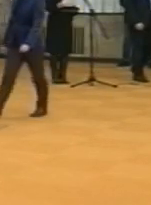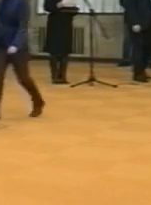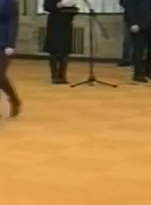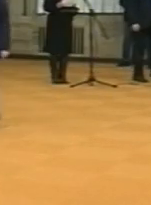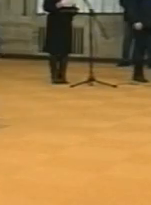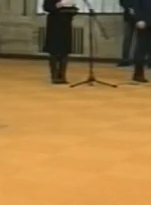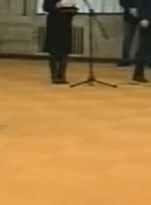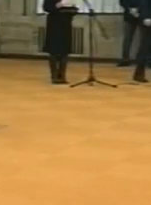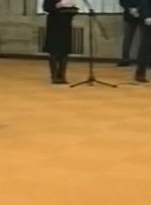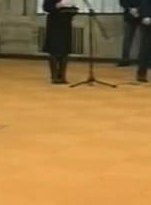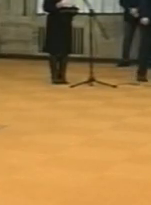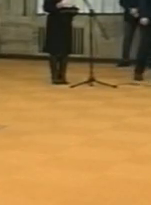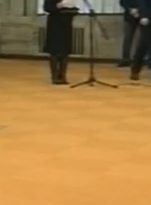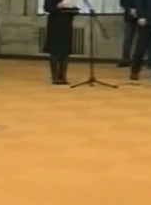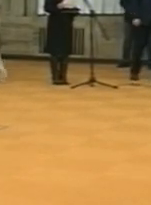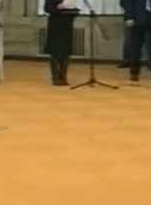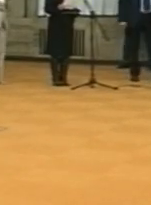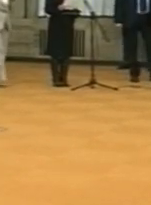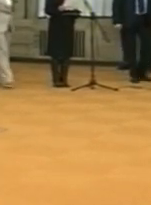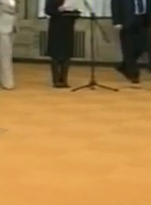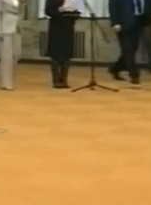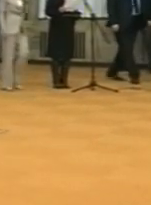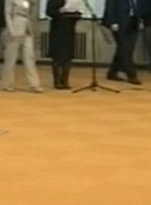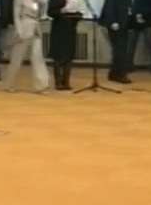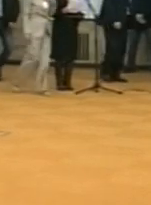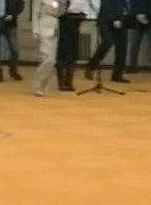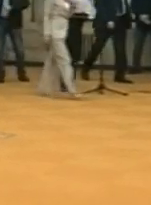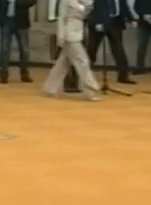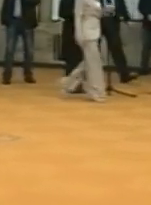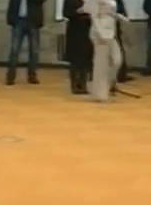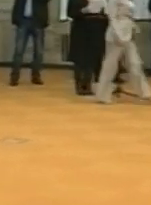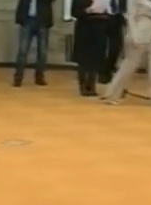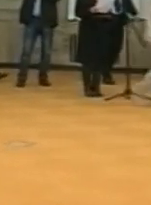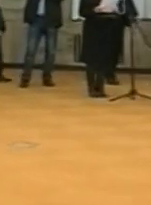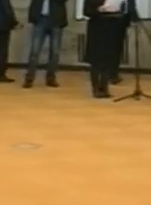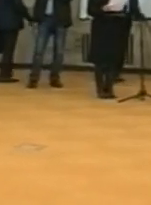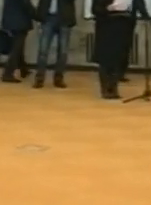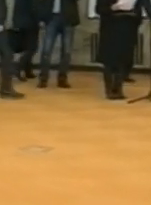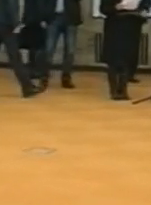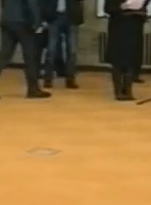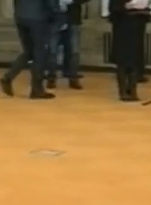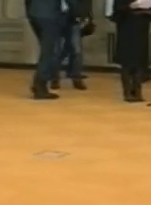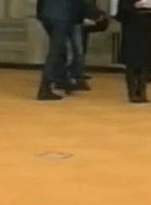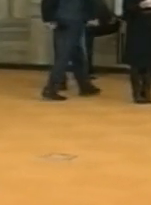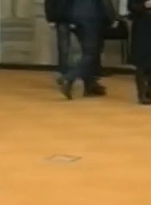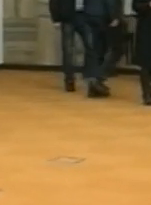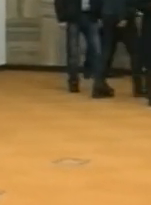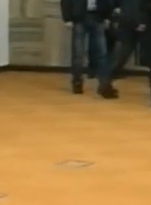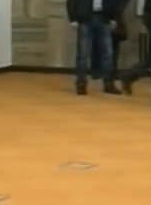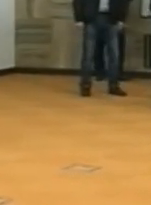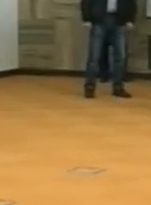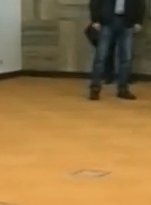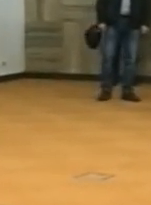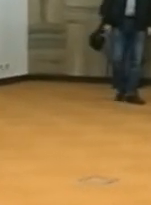Od sutra je zabranjen ulaz za strancima u zemlju. Državljani Srbije koji ulaze u Srbiju morat će da budu u karantinu od 14